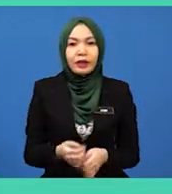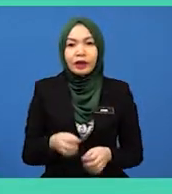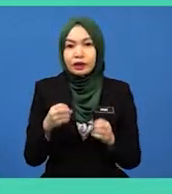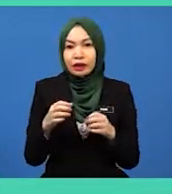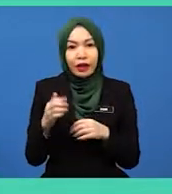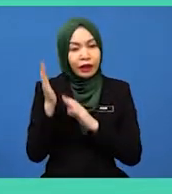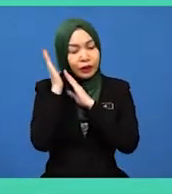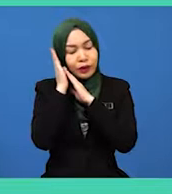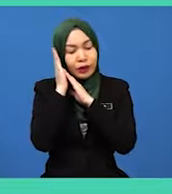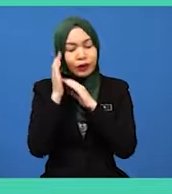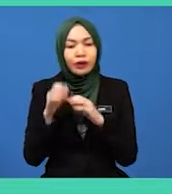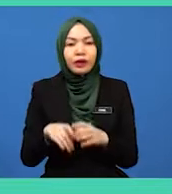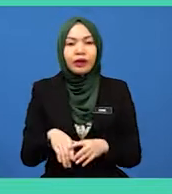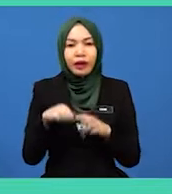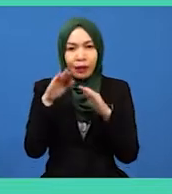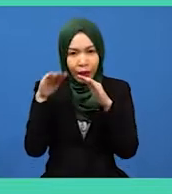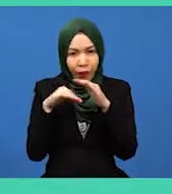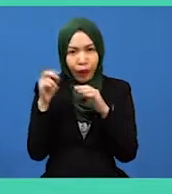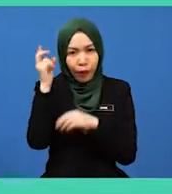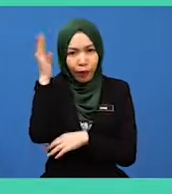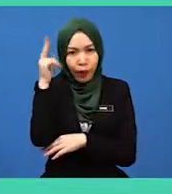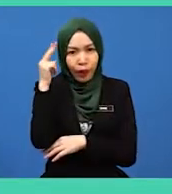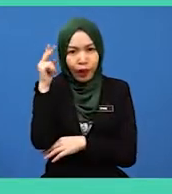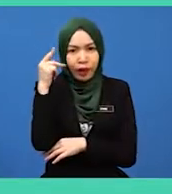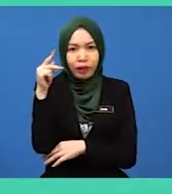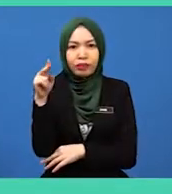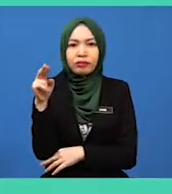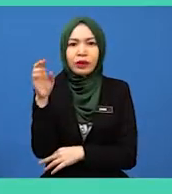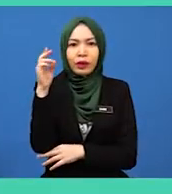di bawah pokok itu.